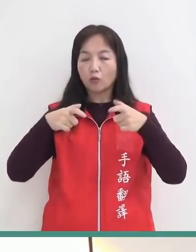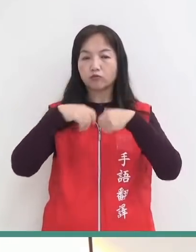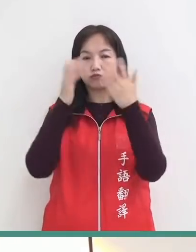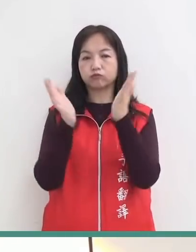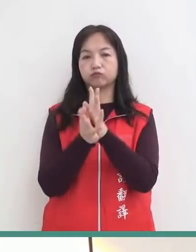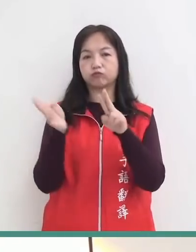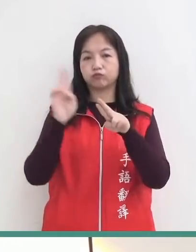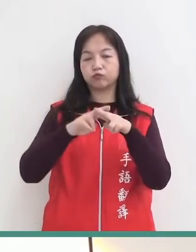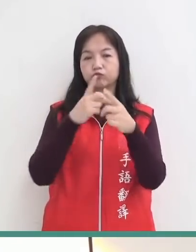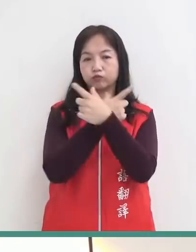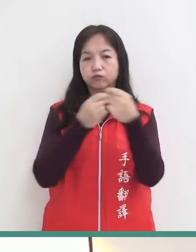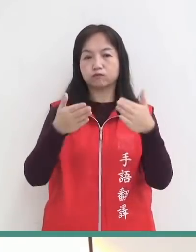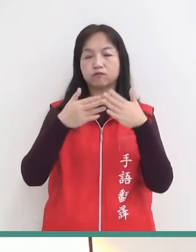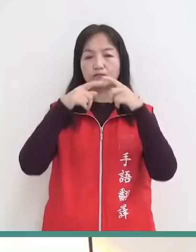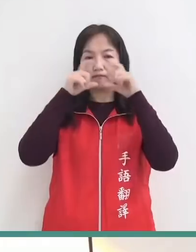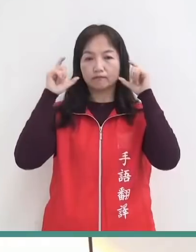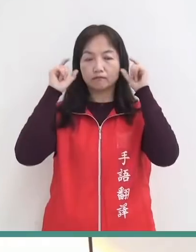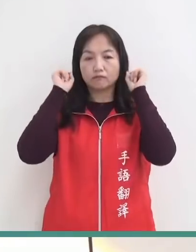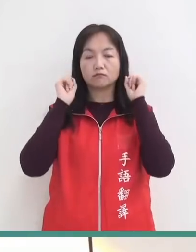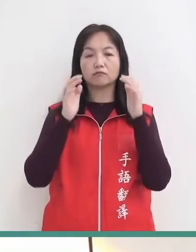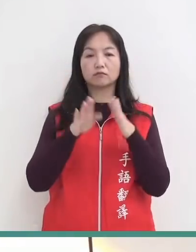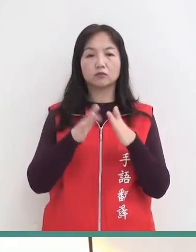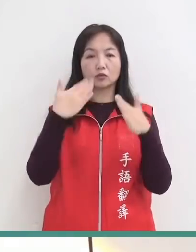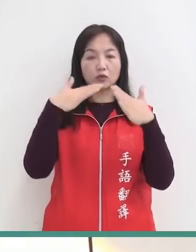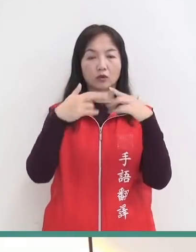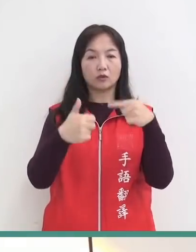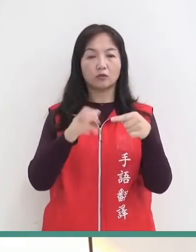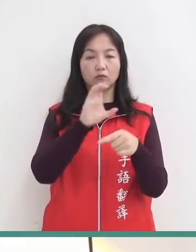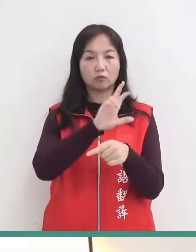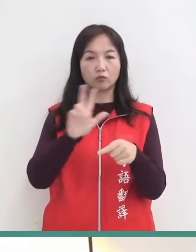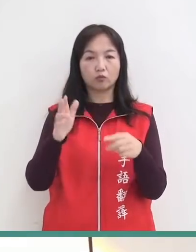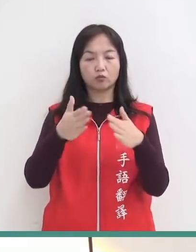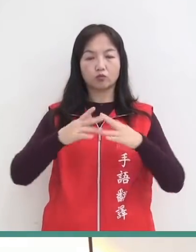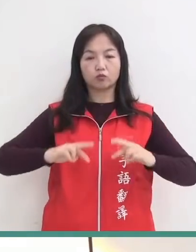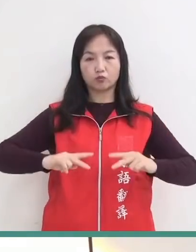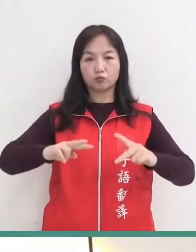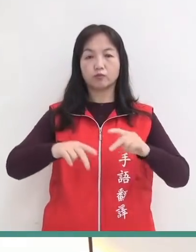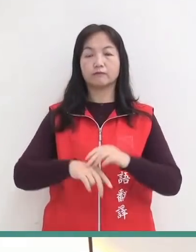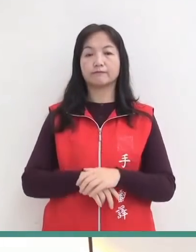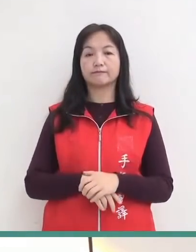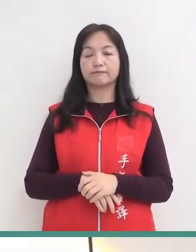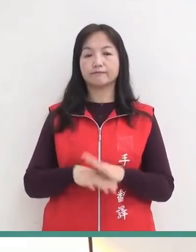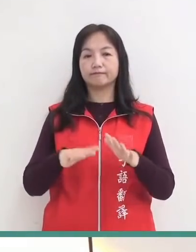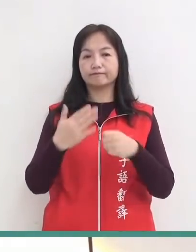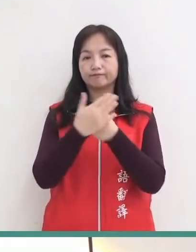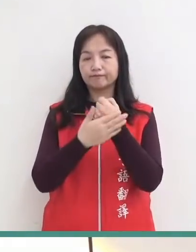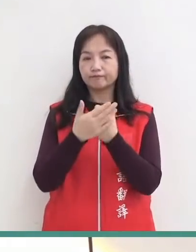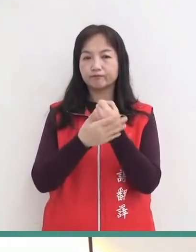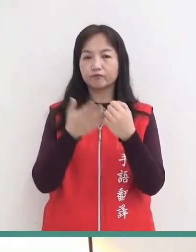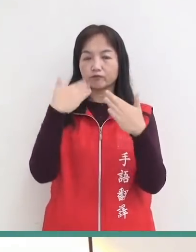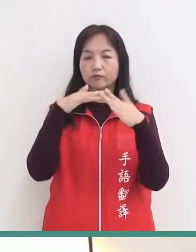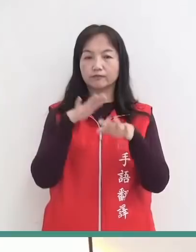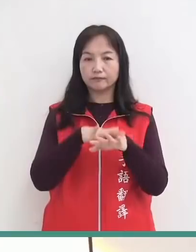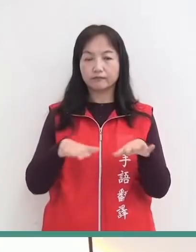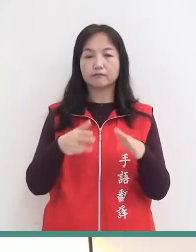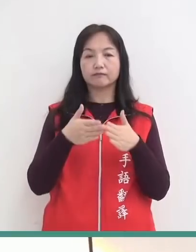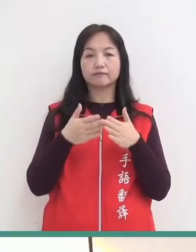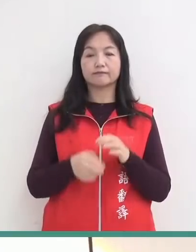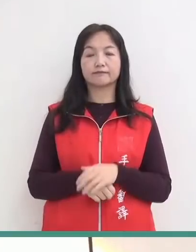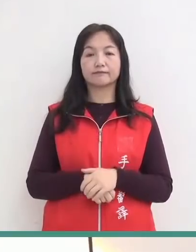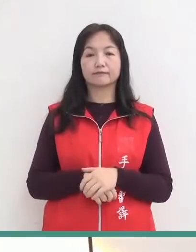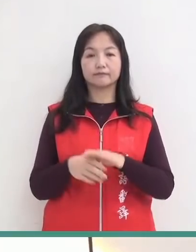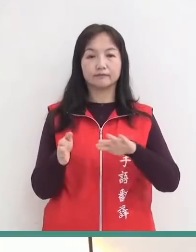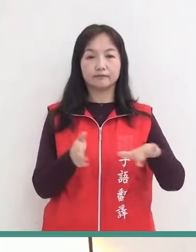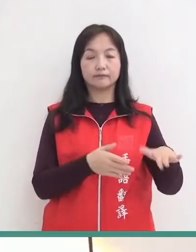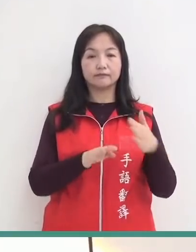消了，所以学校的教学方式哦也要做一些调整，确保学校的安全。那